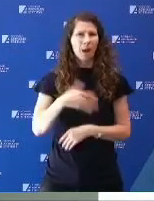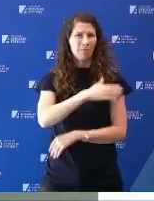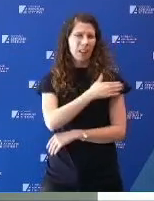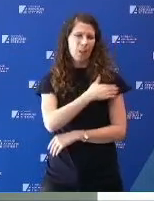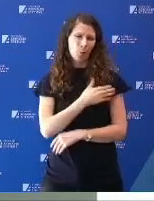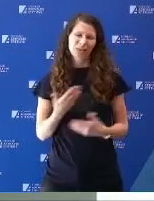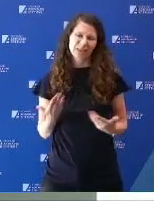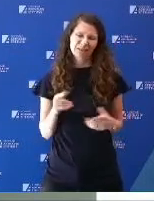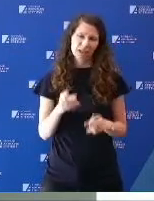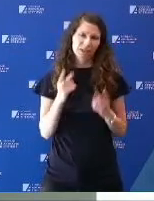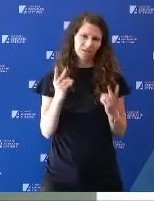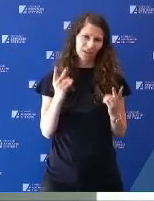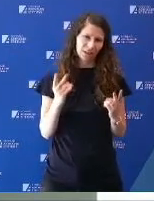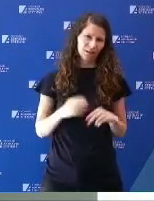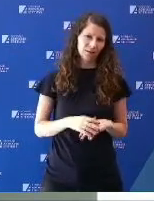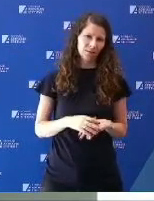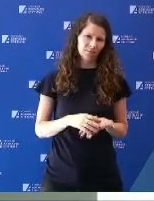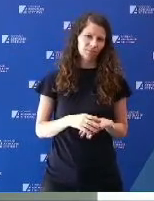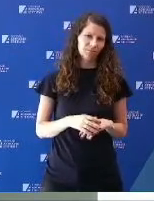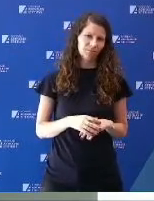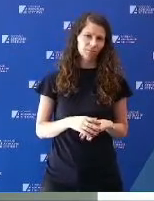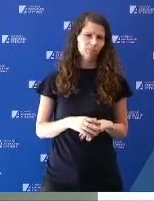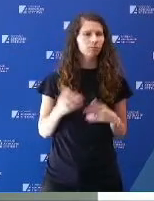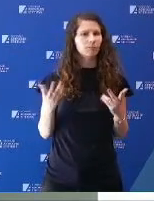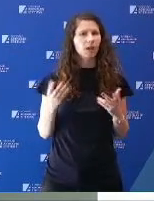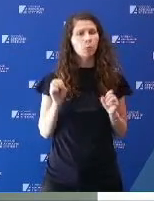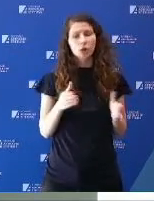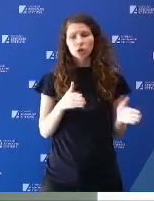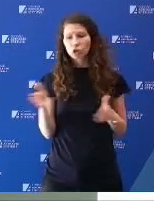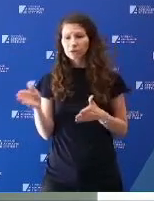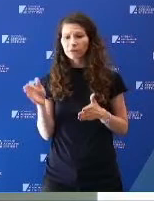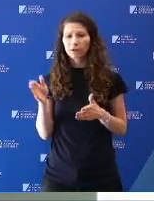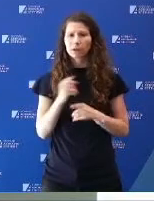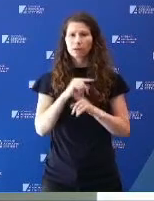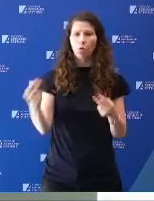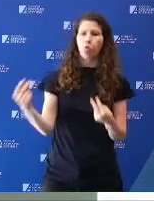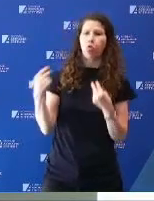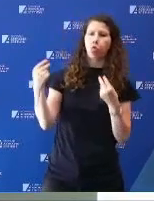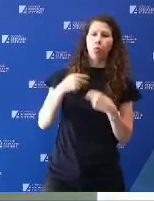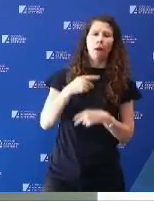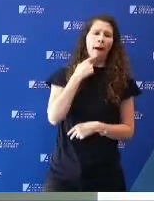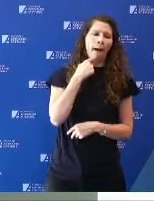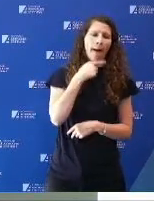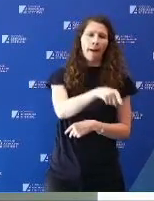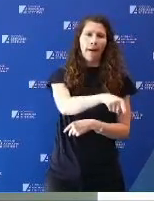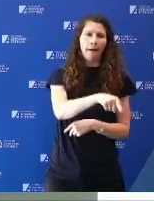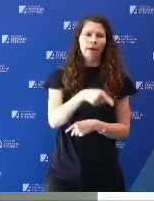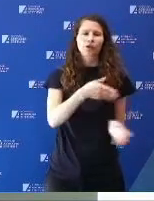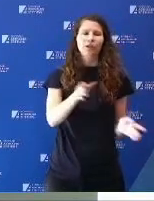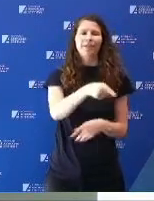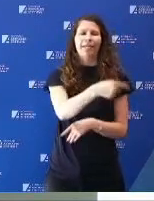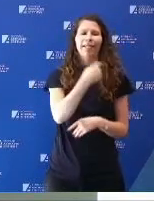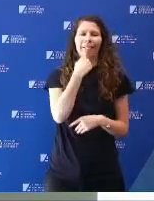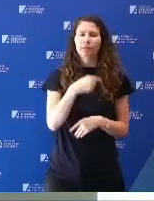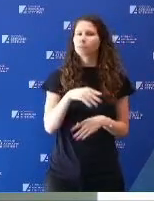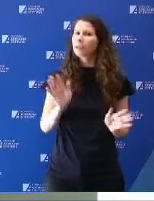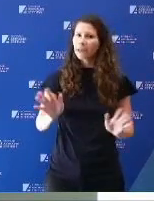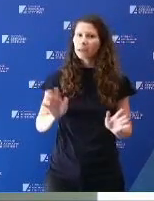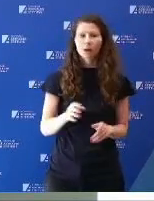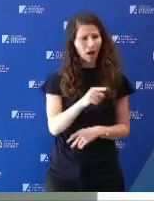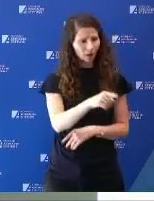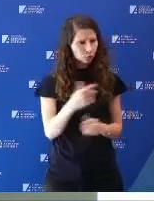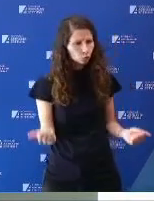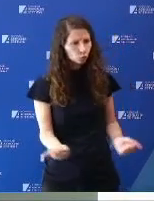Also, dass wenn auch mal was schief geht, dass keiner lacht und einfach einen Finger drauf zeigt, sondern hey, super,